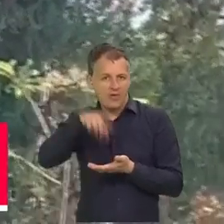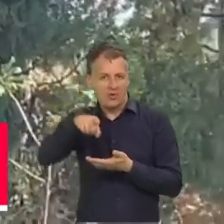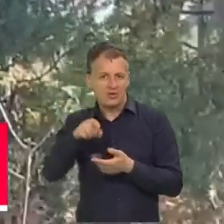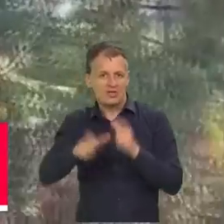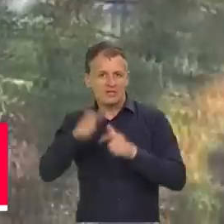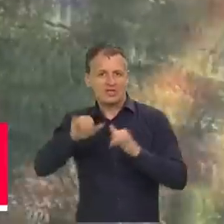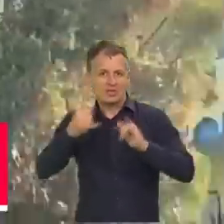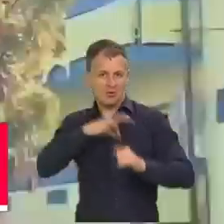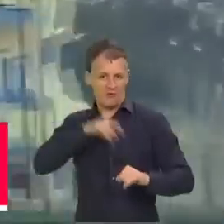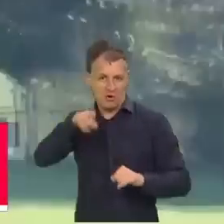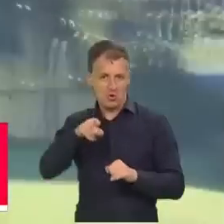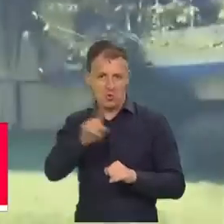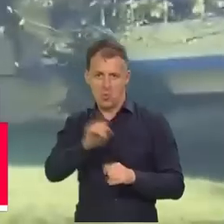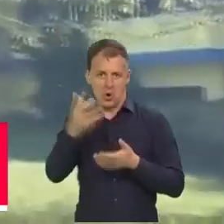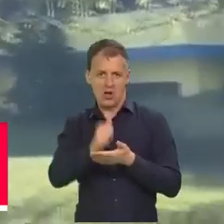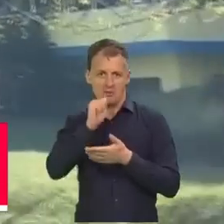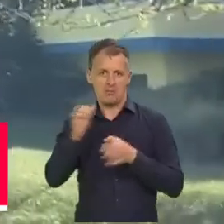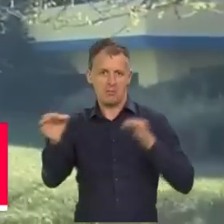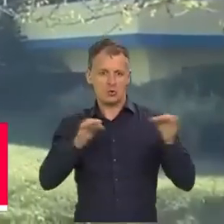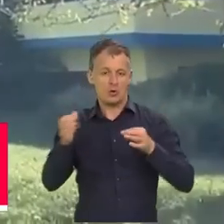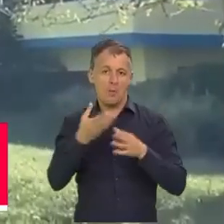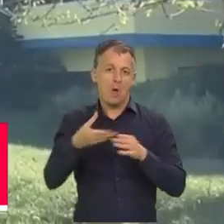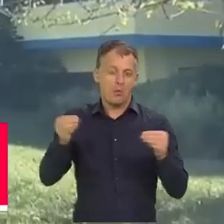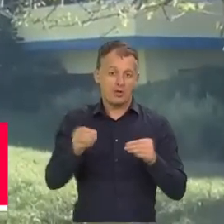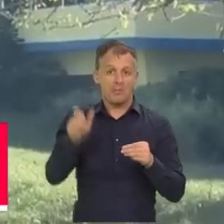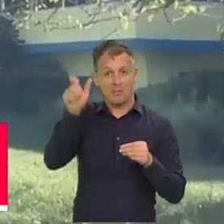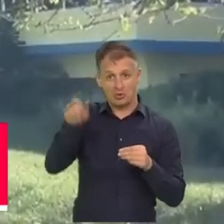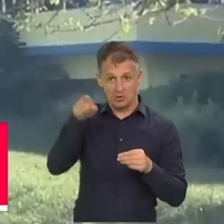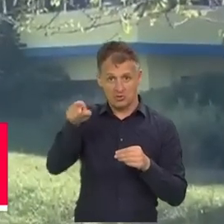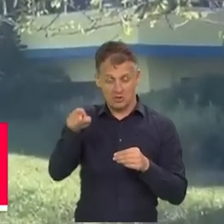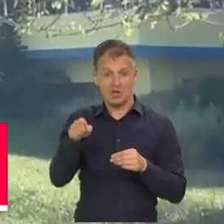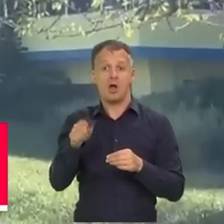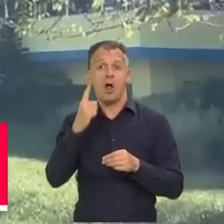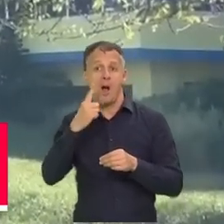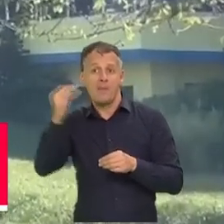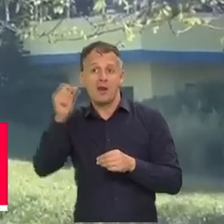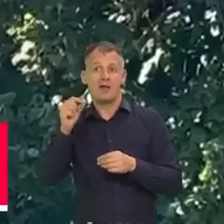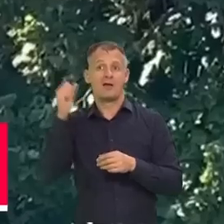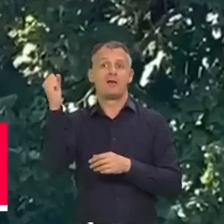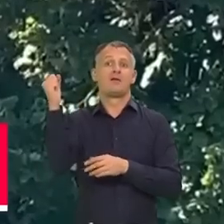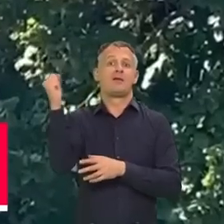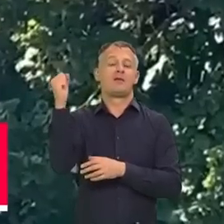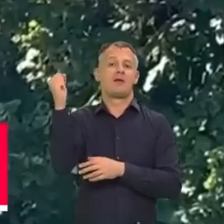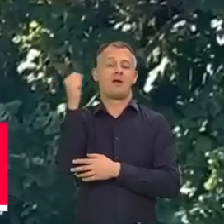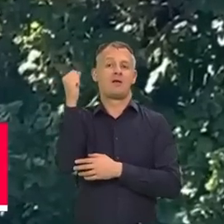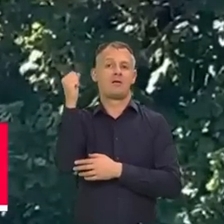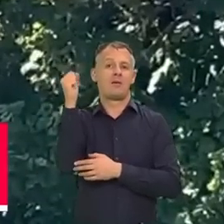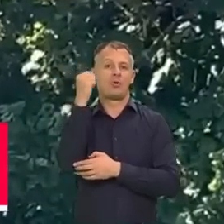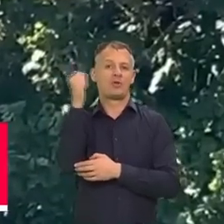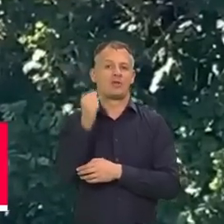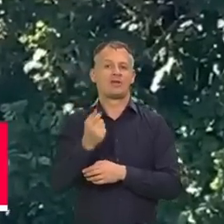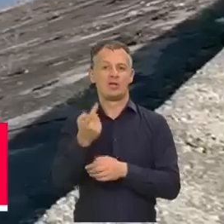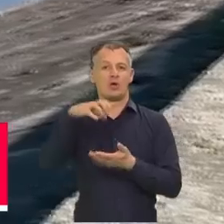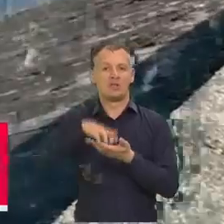luat nicio măsură. Ba mai mult, lotul din care mai mulți membri ar fi avut râie a plecat la campionatele naționale de la Bascov, unde puteau transmite boala și altor